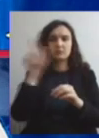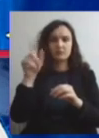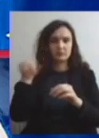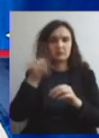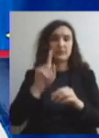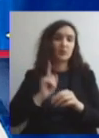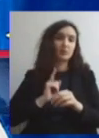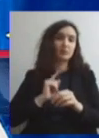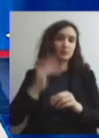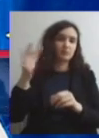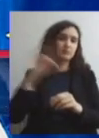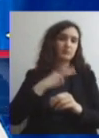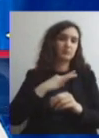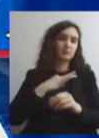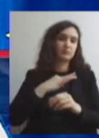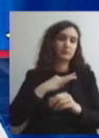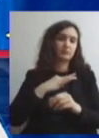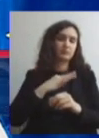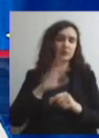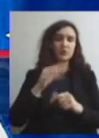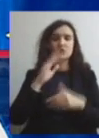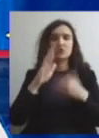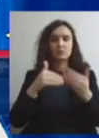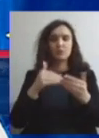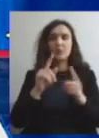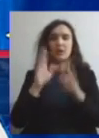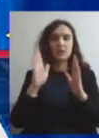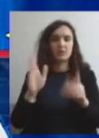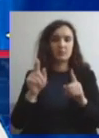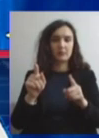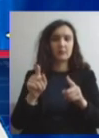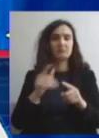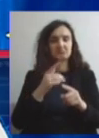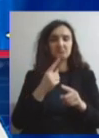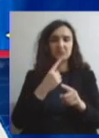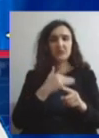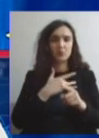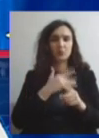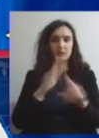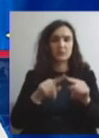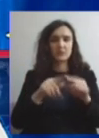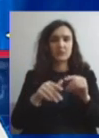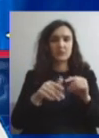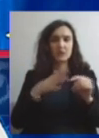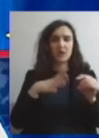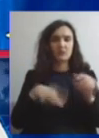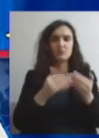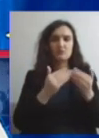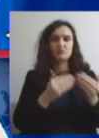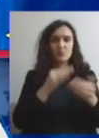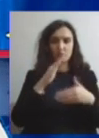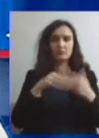დაველოდებით მათგანაც, რა თქმა უნდა, გამოპასუხებას და შემდგომ რეაგირებას. სავარაუდოდ ეს იქნება საქართველოს ტრენდი, რომელიც შემდეგ სხვა